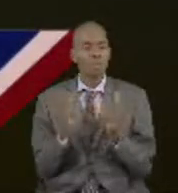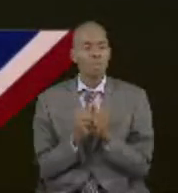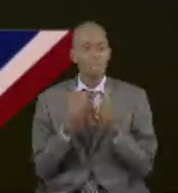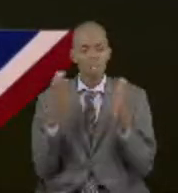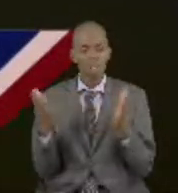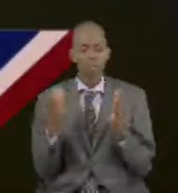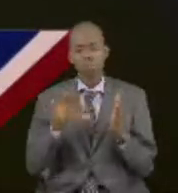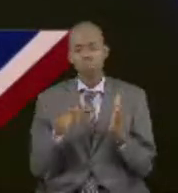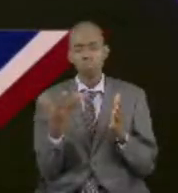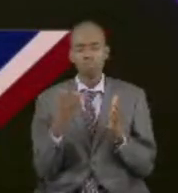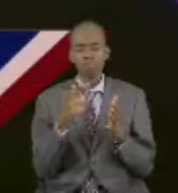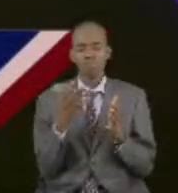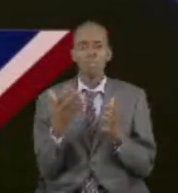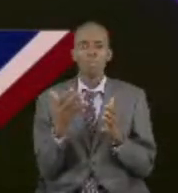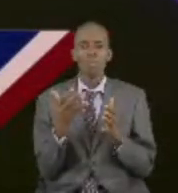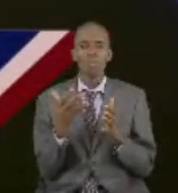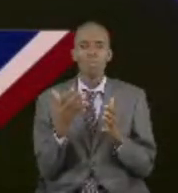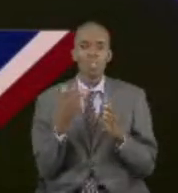poltron.